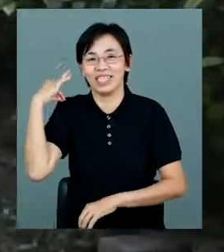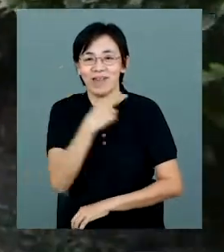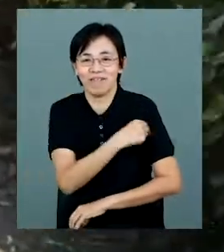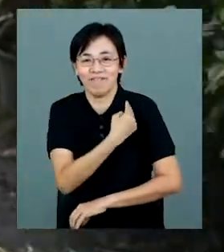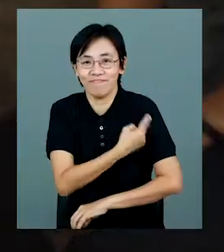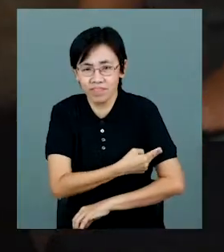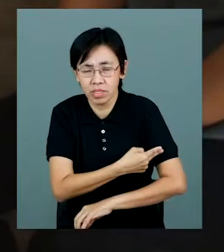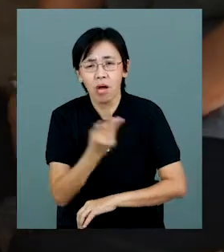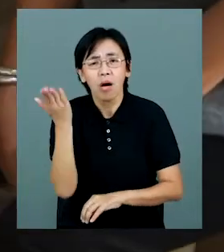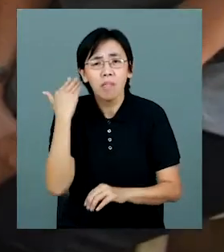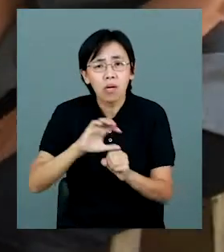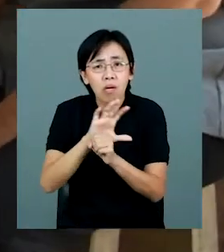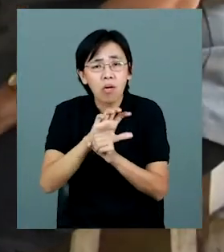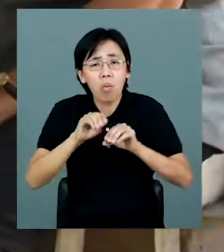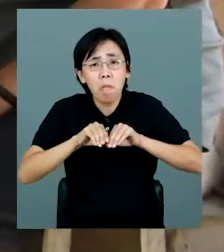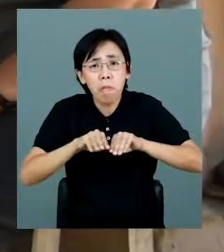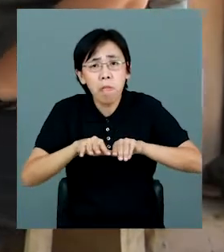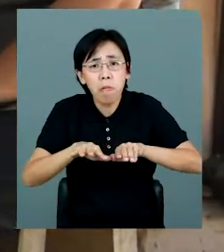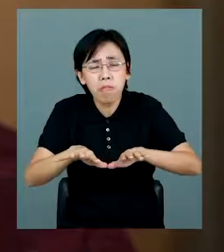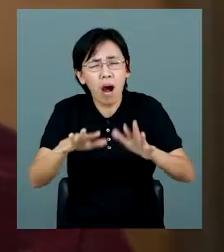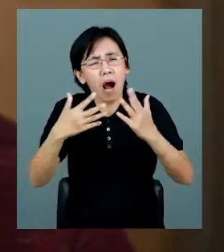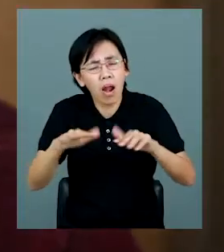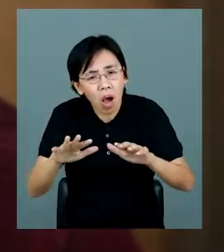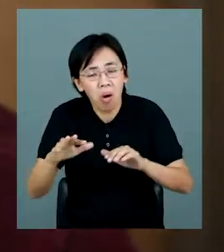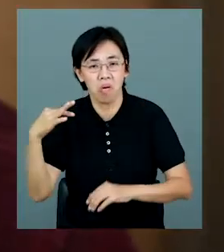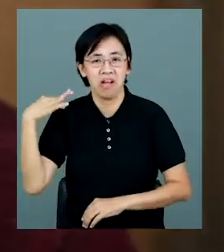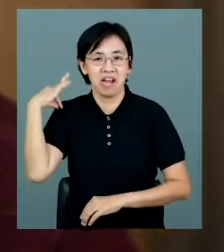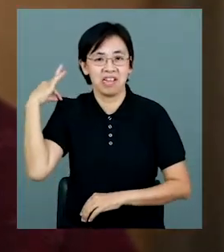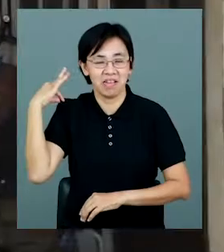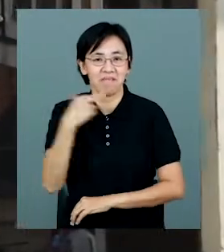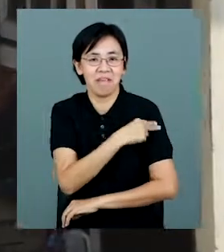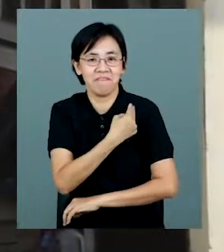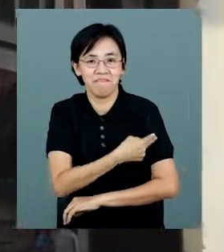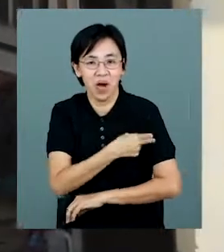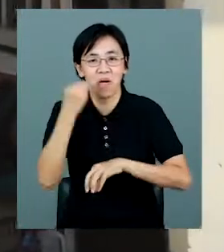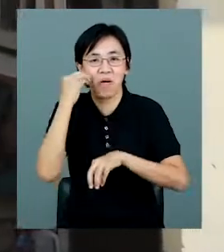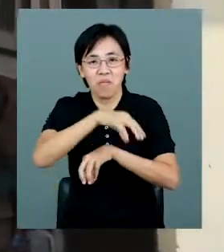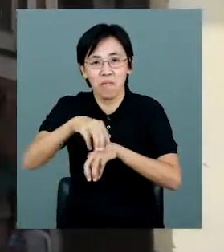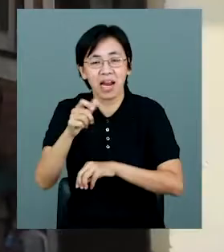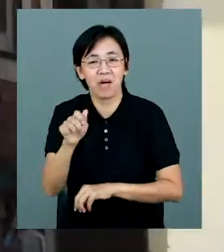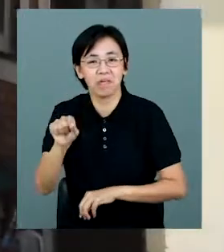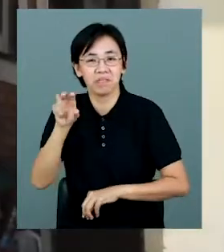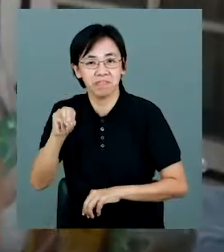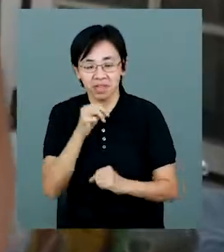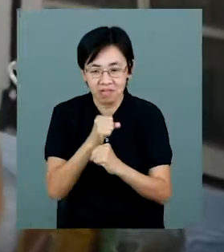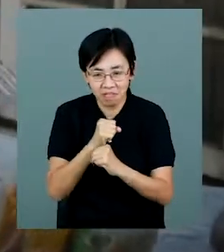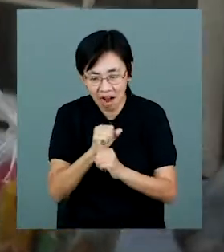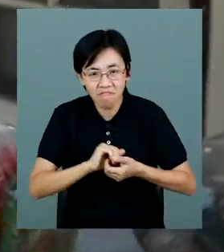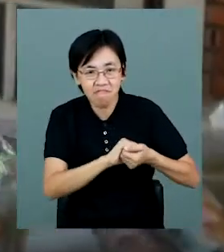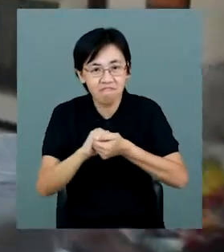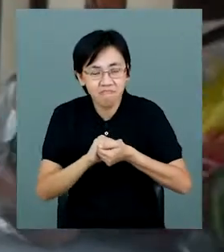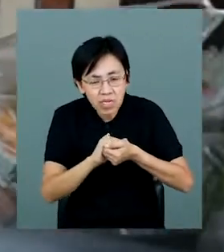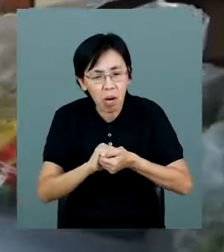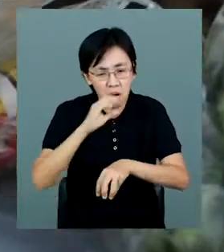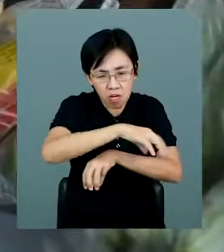านี้โดยเฉพาะในช่วงการระบาดของไวรัสโควิด-19 นะครับอสม.นั้นถือว่าเป็นฟันเฟืองสำคัญที่ทำงานร่ว